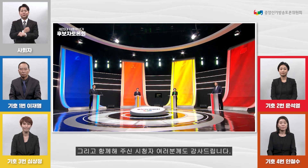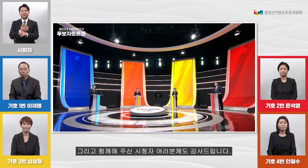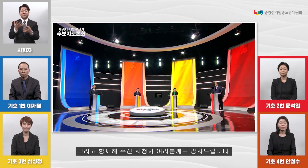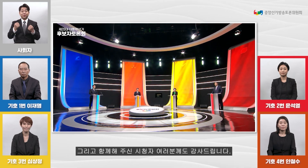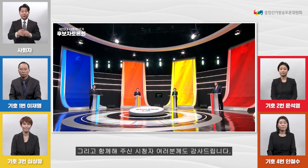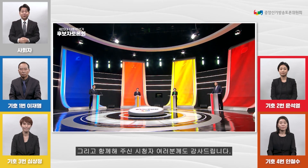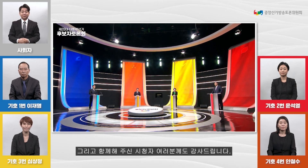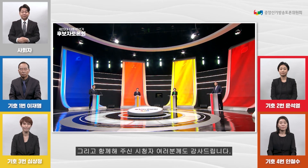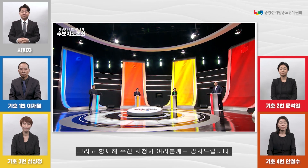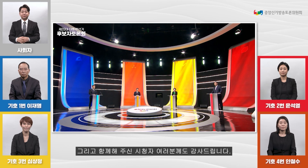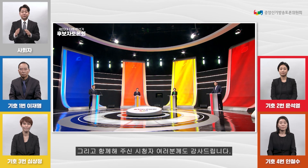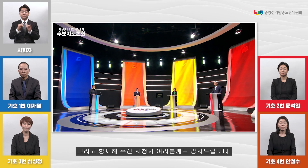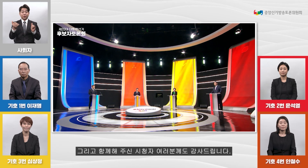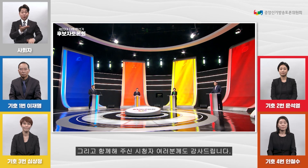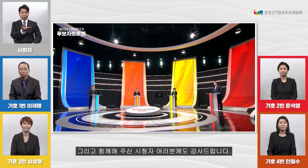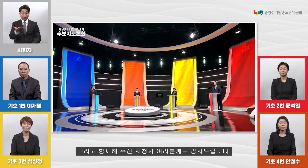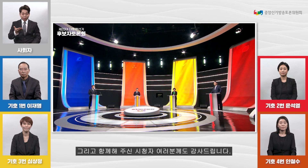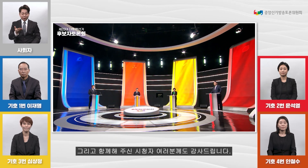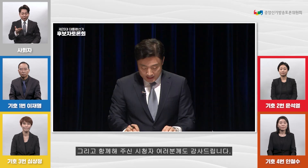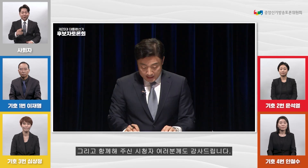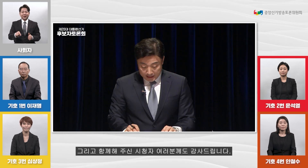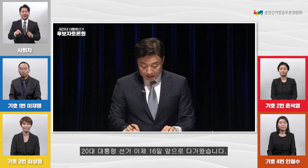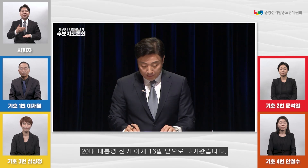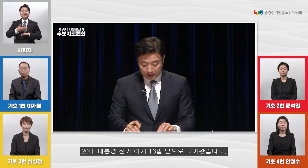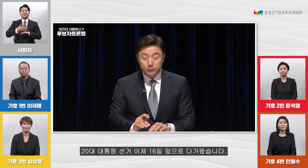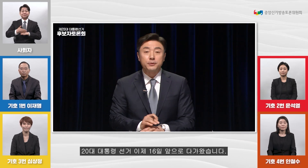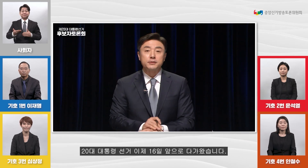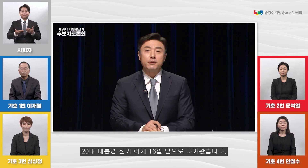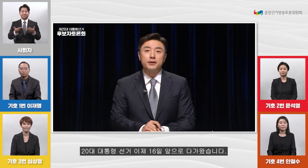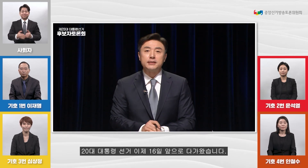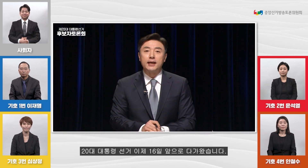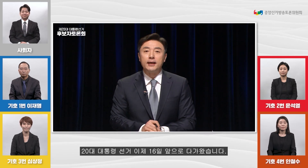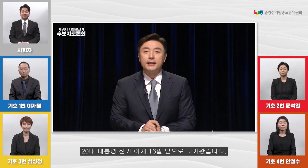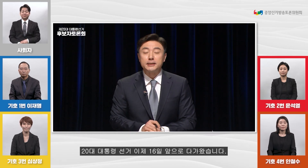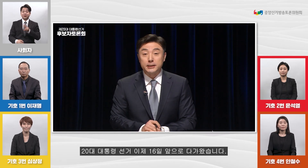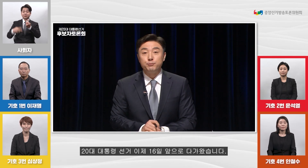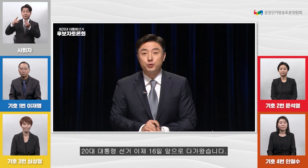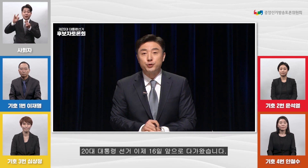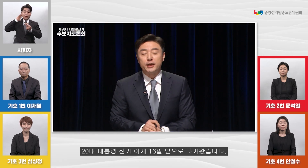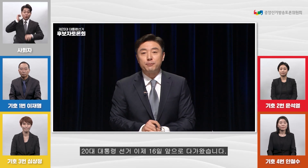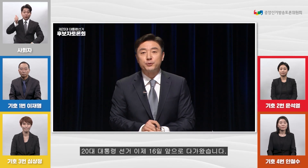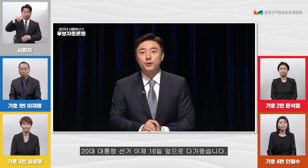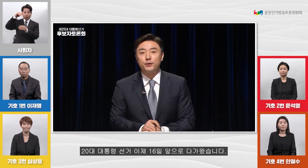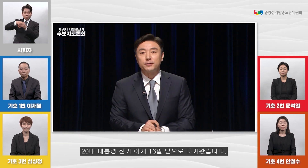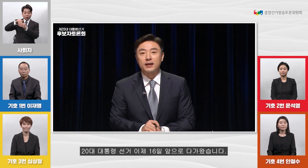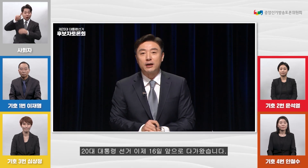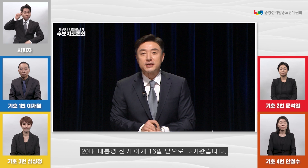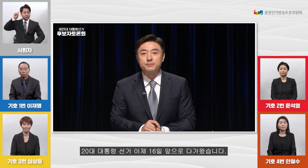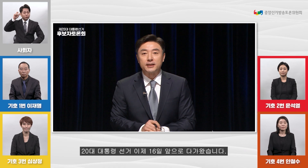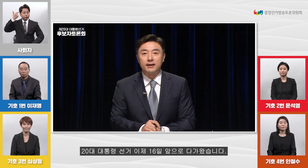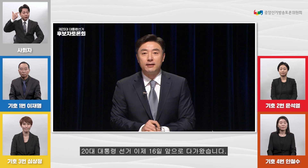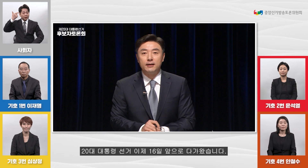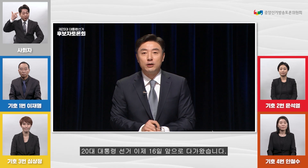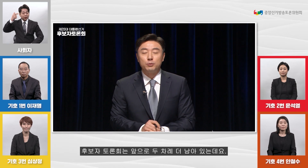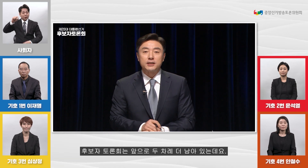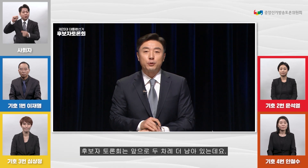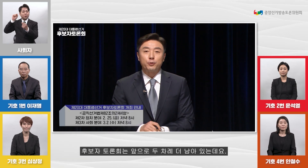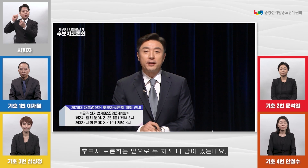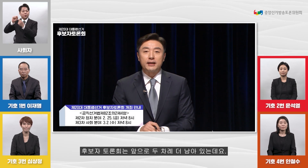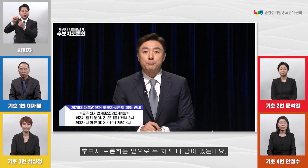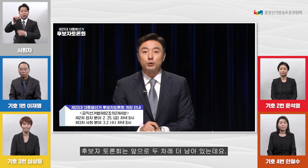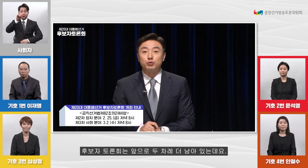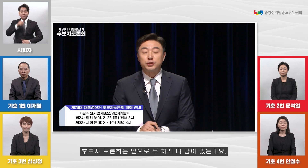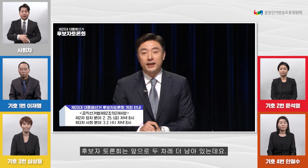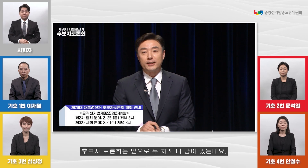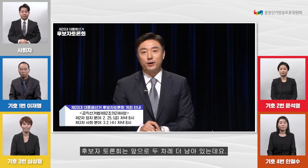함께해 주신 시청자 여러분께도 감사드립니다. 20대 대통령 선거 이제 16일 앞으로 다가왔습니다. 후보자